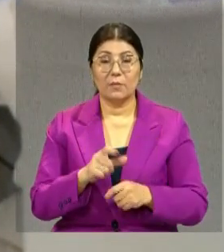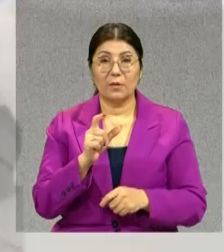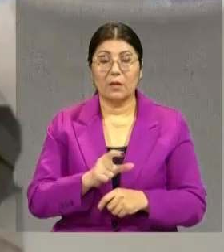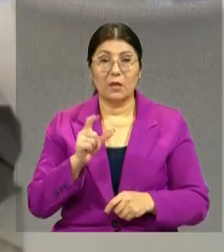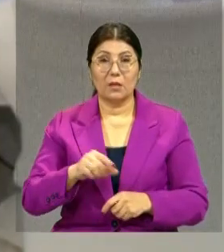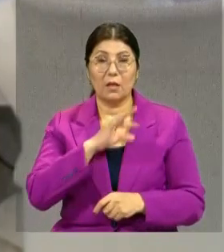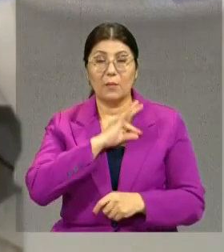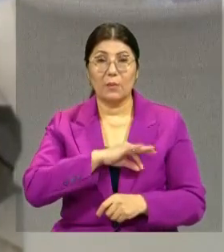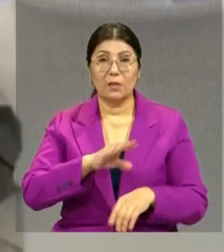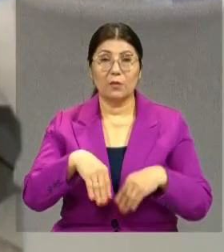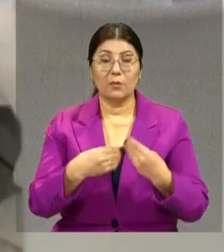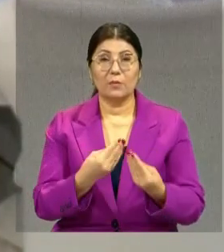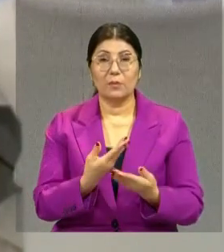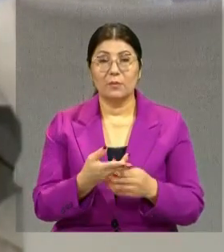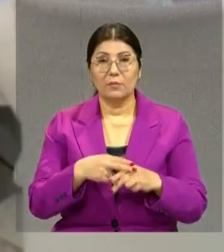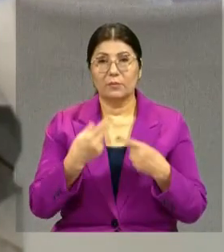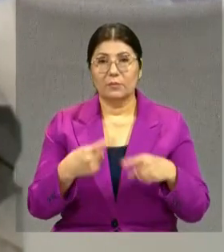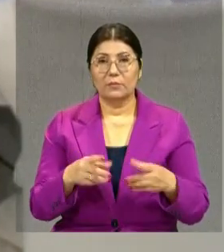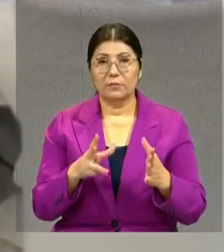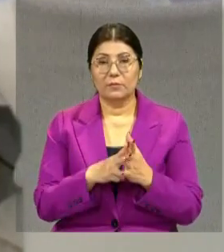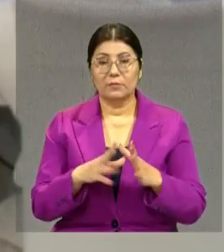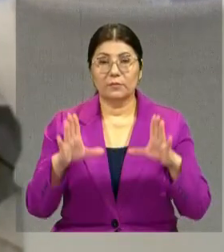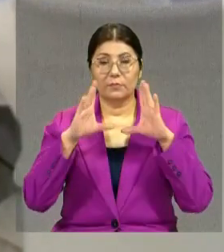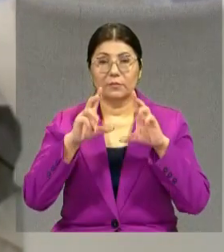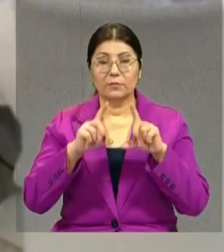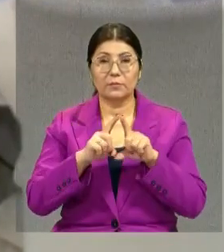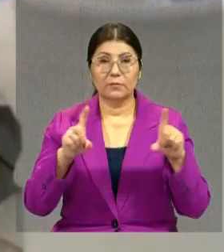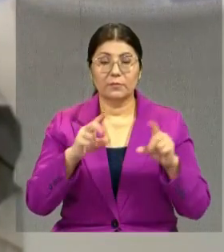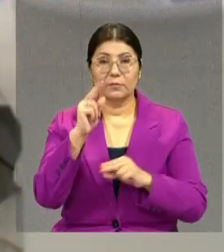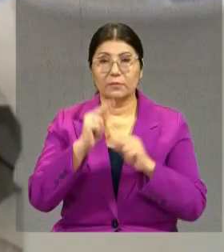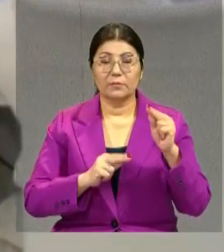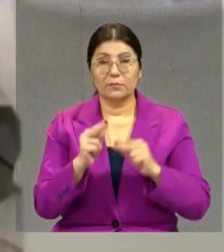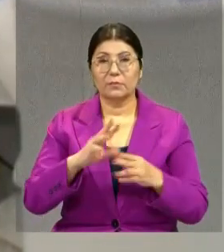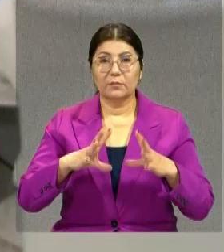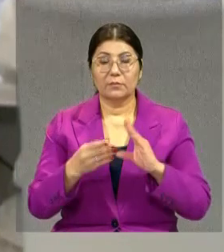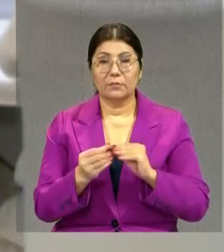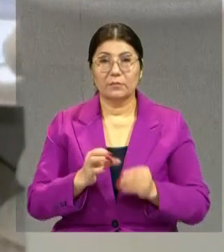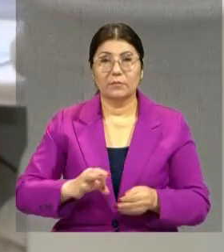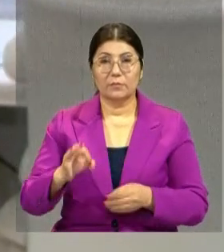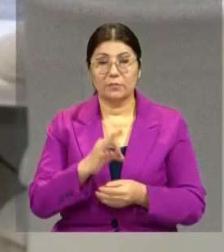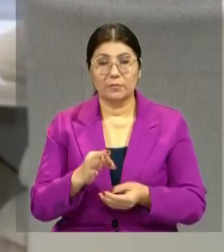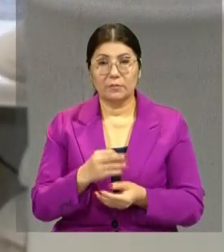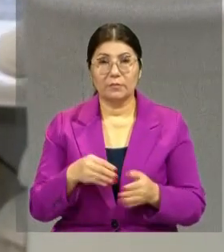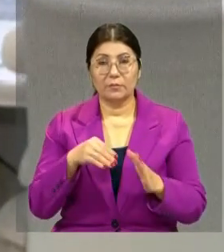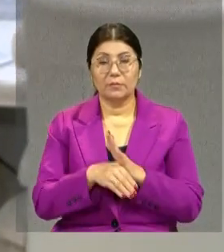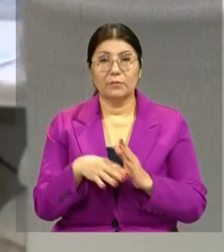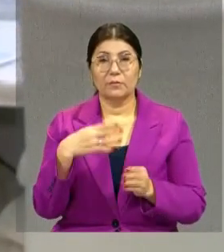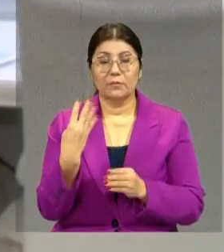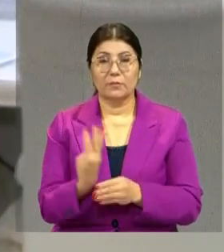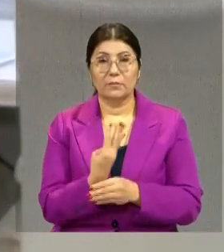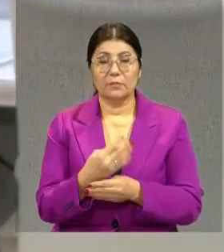берілді. Одан бөлек қазірде бізде 8 мешіт салынып жатыр жалпы облыс бойынша. Оның